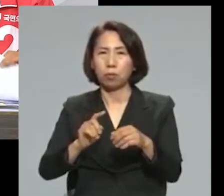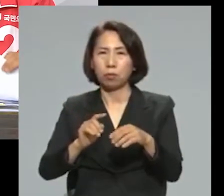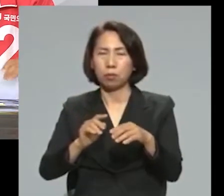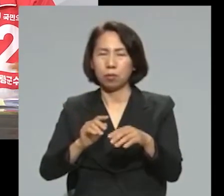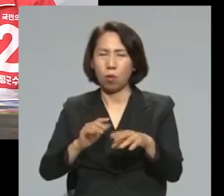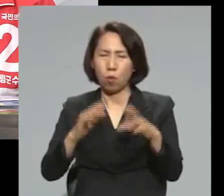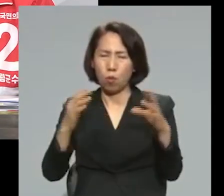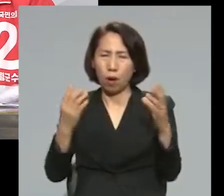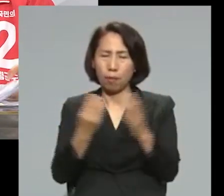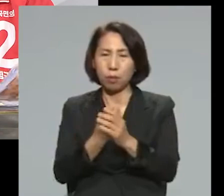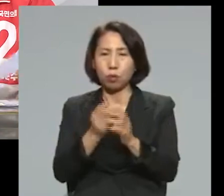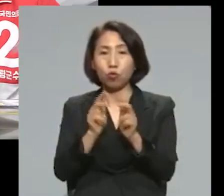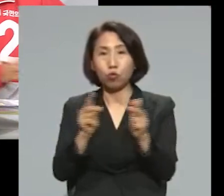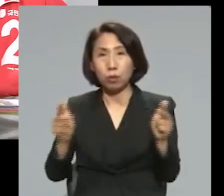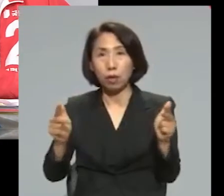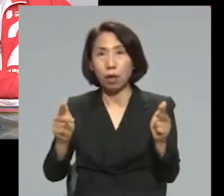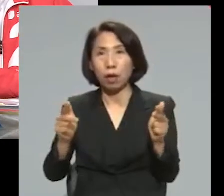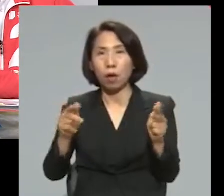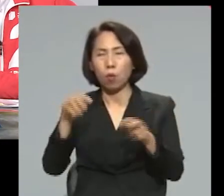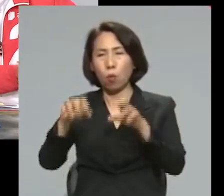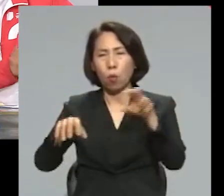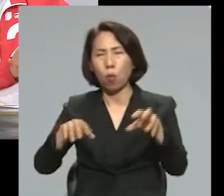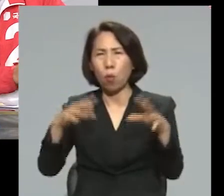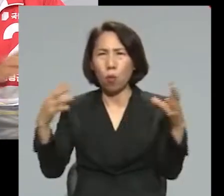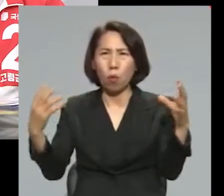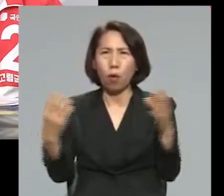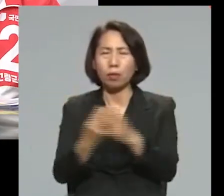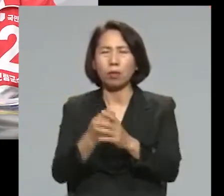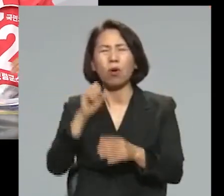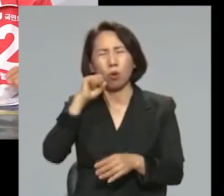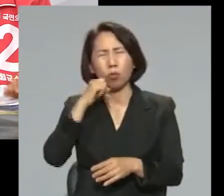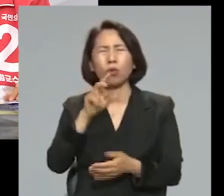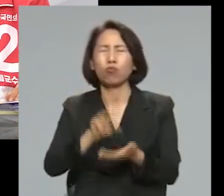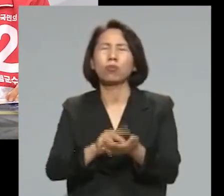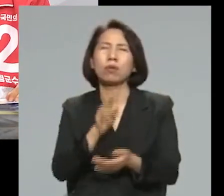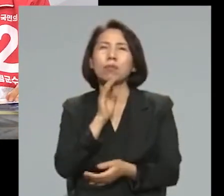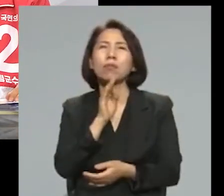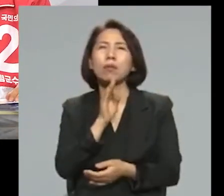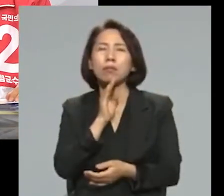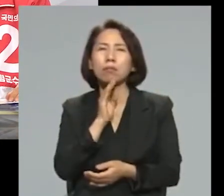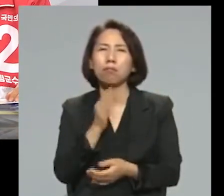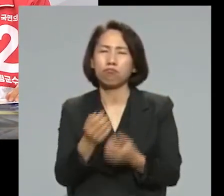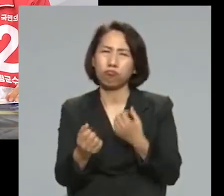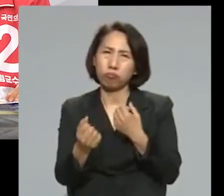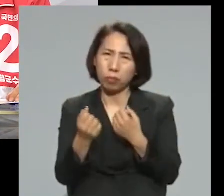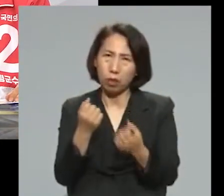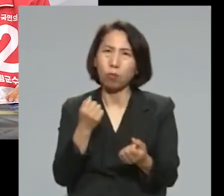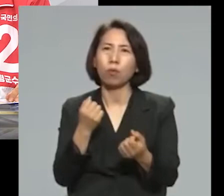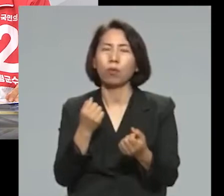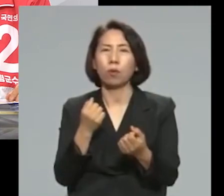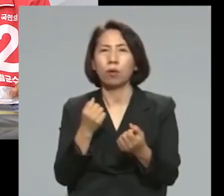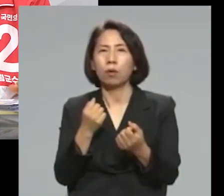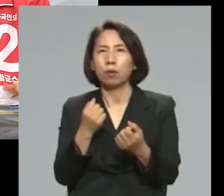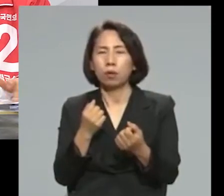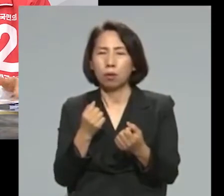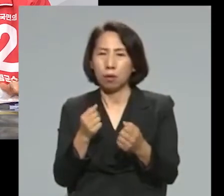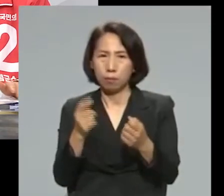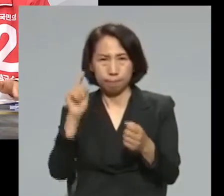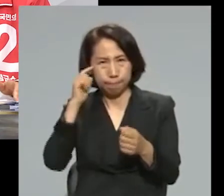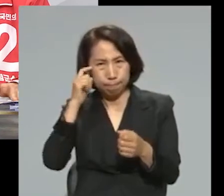주차장 시설은 설치하기가 상당히 어려운 문제가 있습니다. 어려운 문제가 있지만도 여러 가지